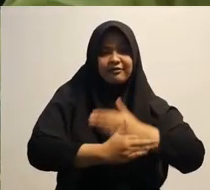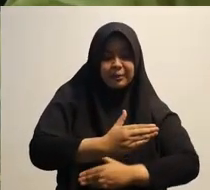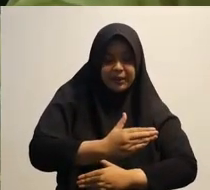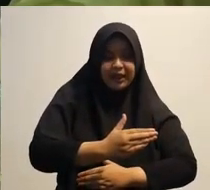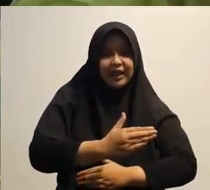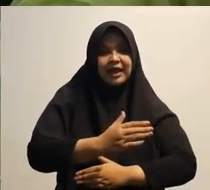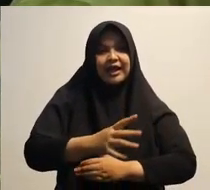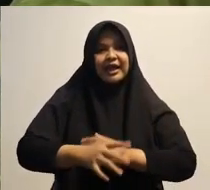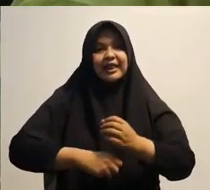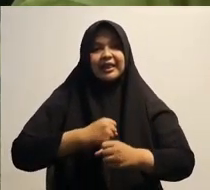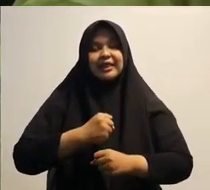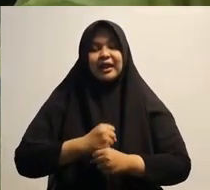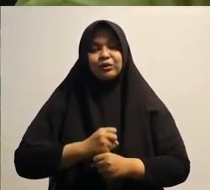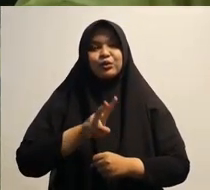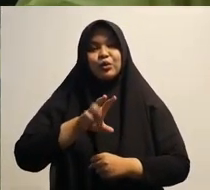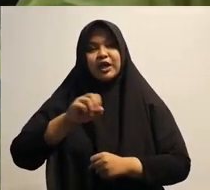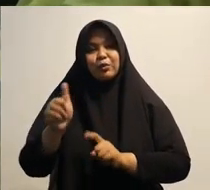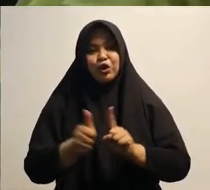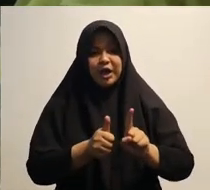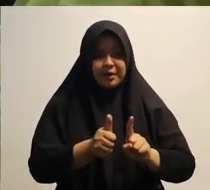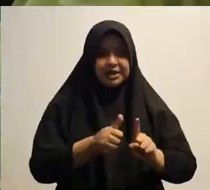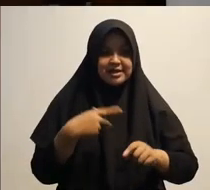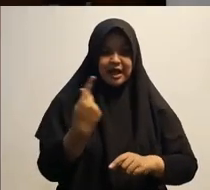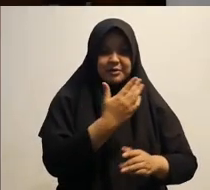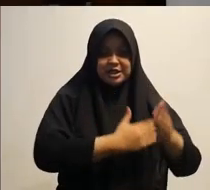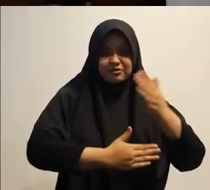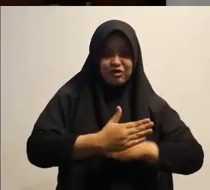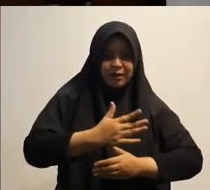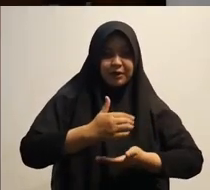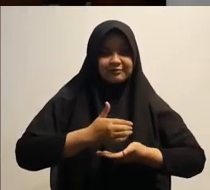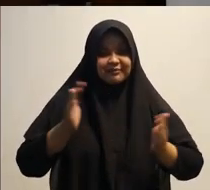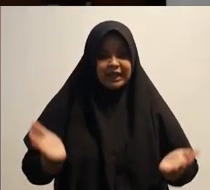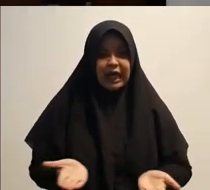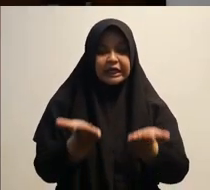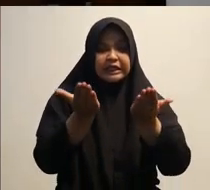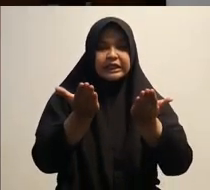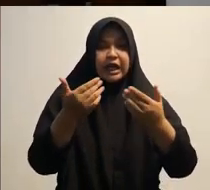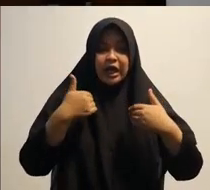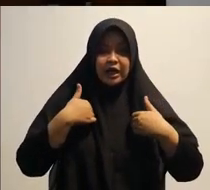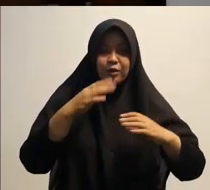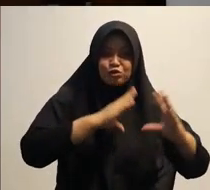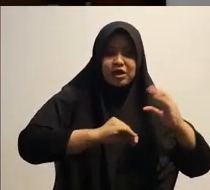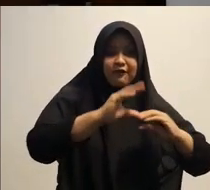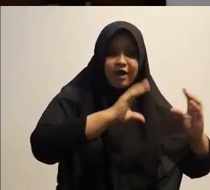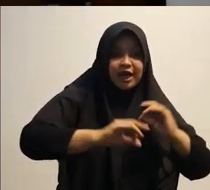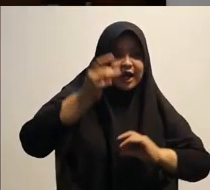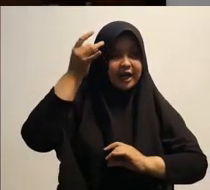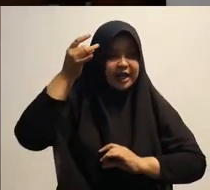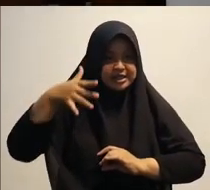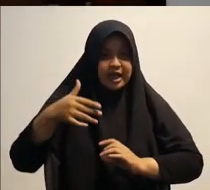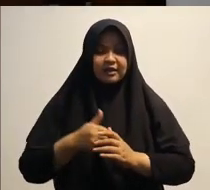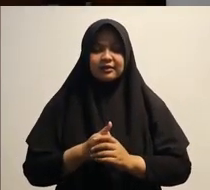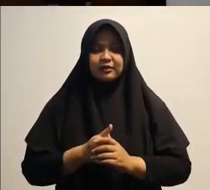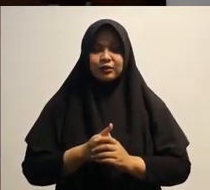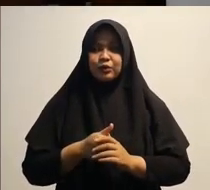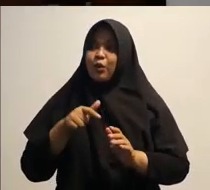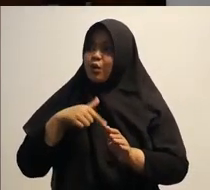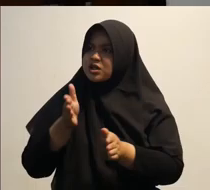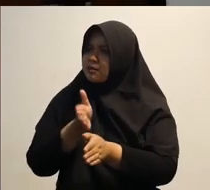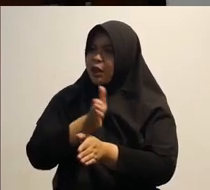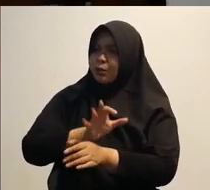tahun 2016, kami ini kaum di Babel itu dihargai. Jadi adanya musyawarah dusun. Nah, ada